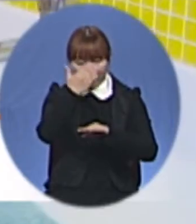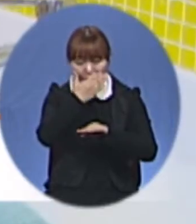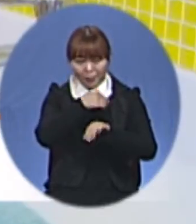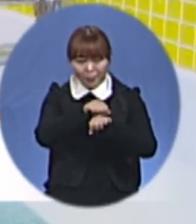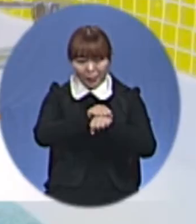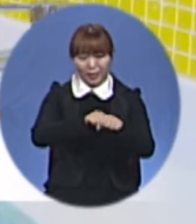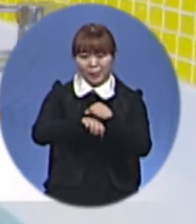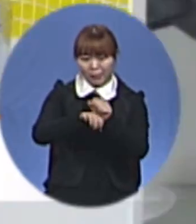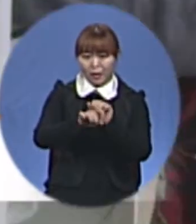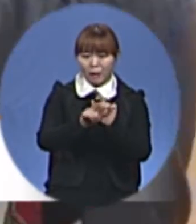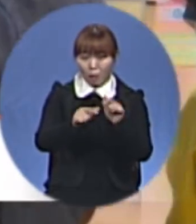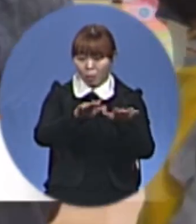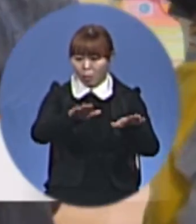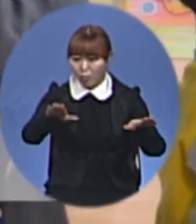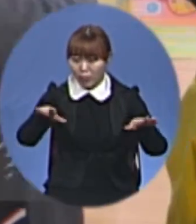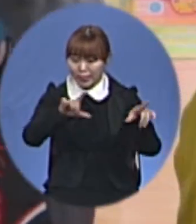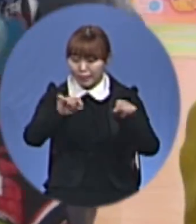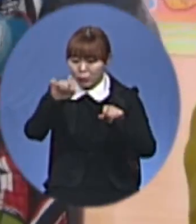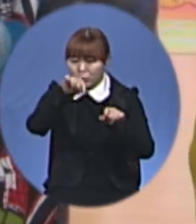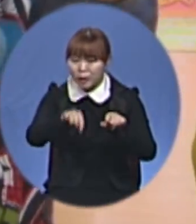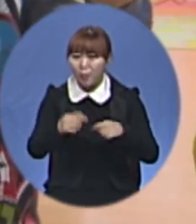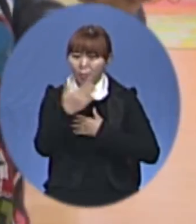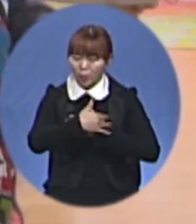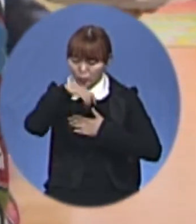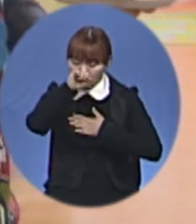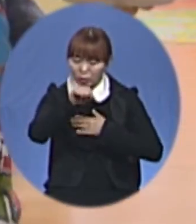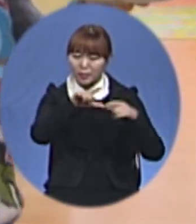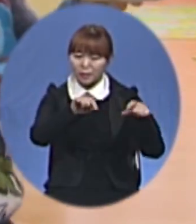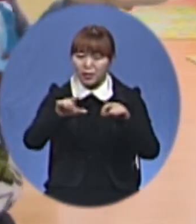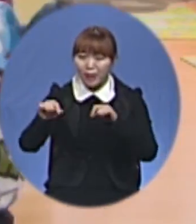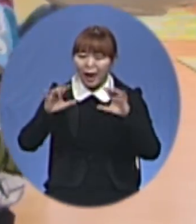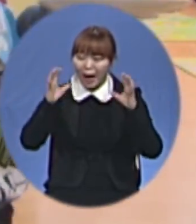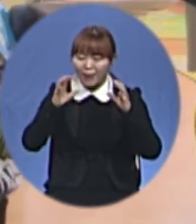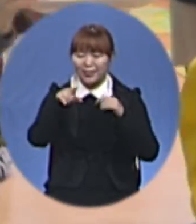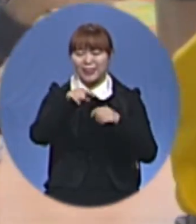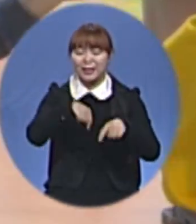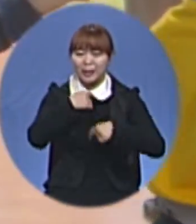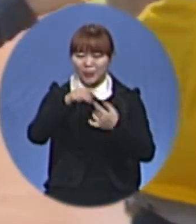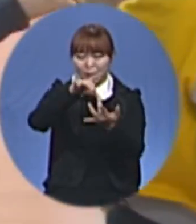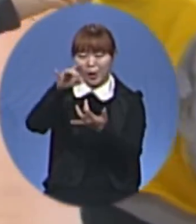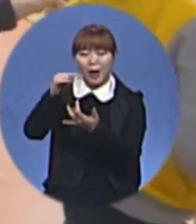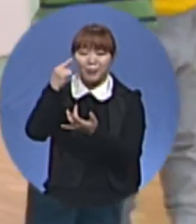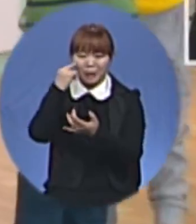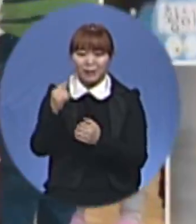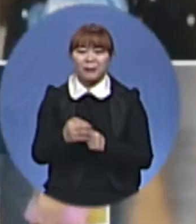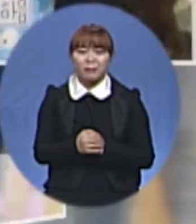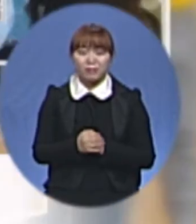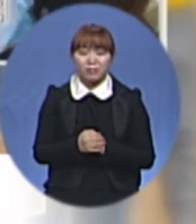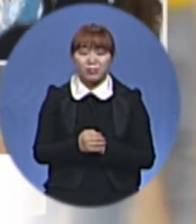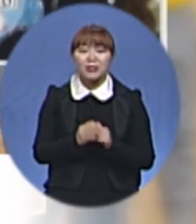씻고 다양하게 진열된 음식 중 몸에 좋은 음식을 어린이 스스로 골라봅니다.